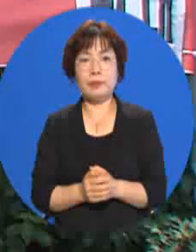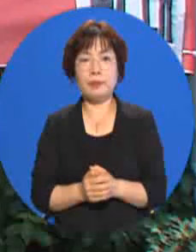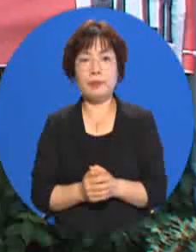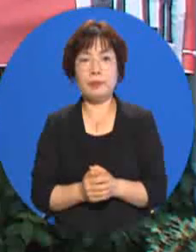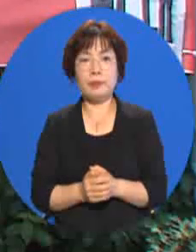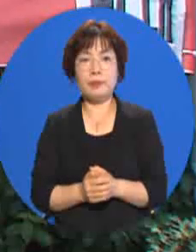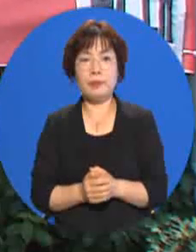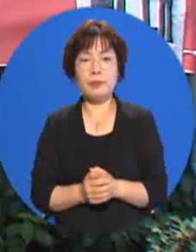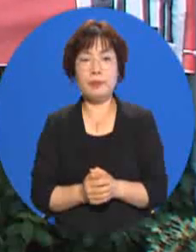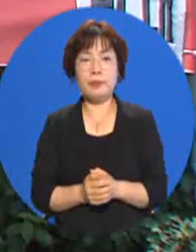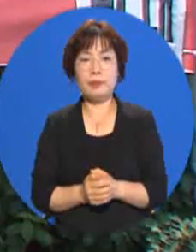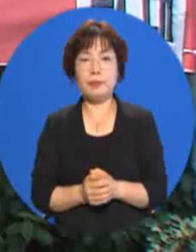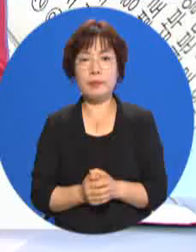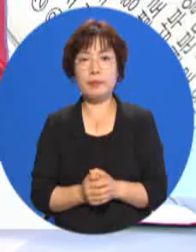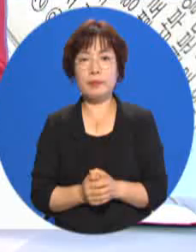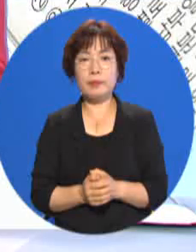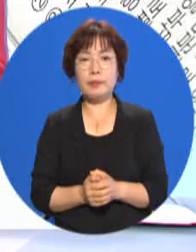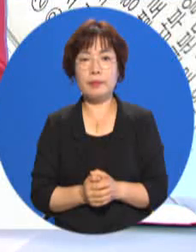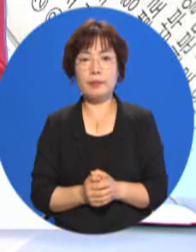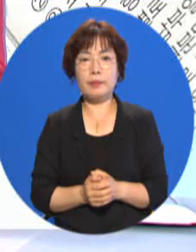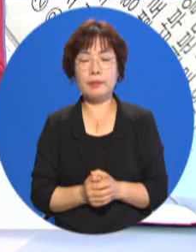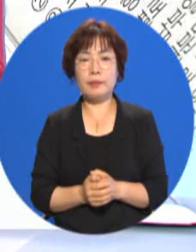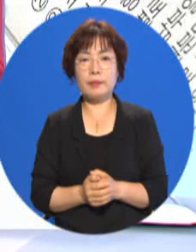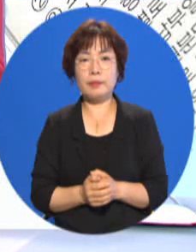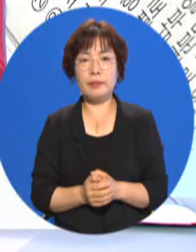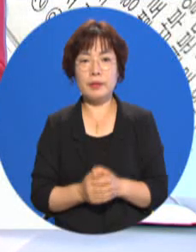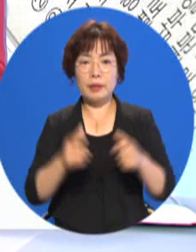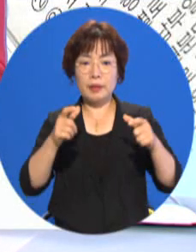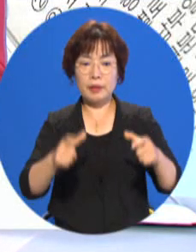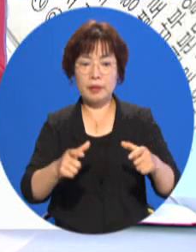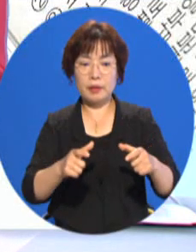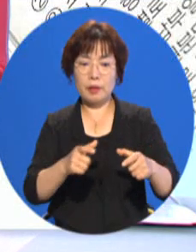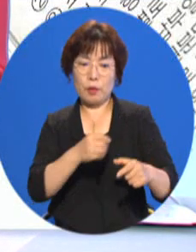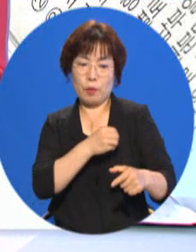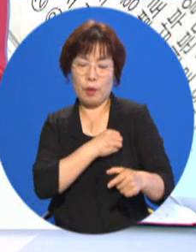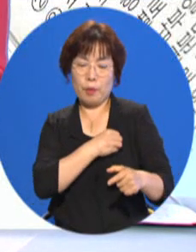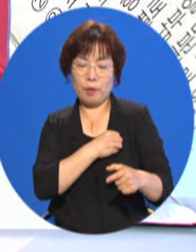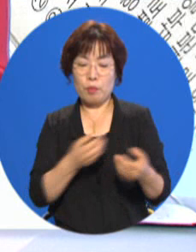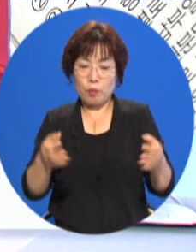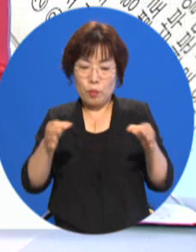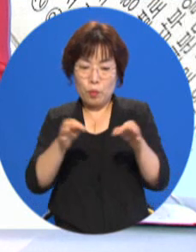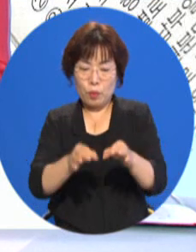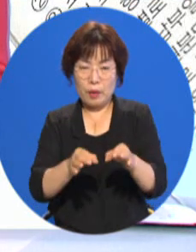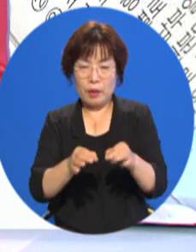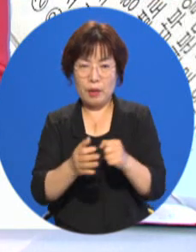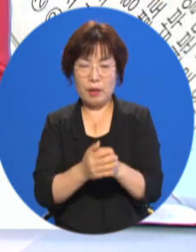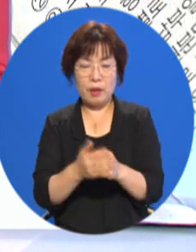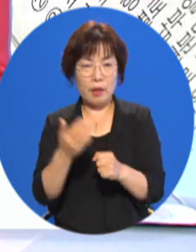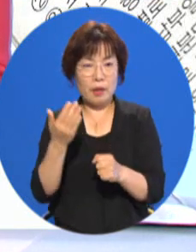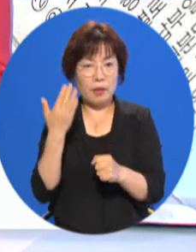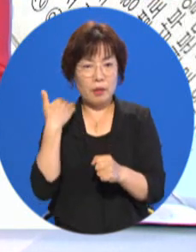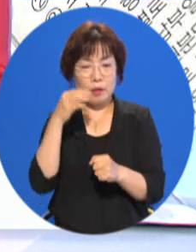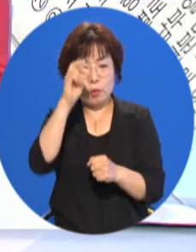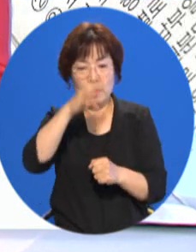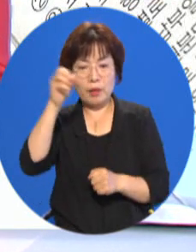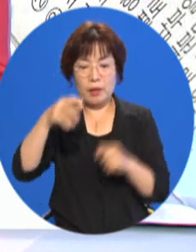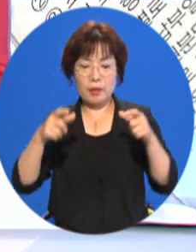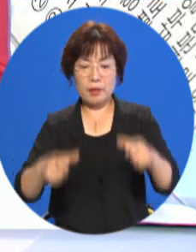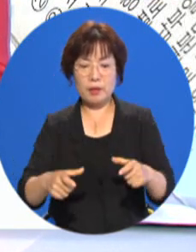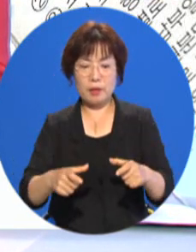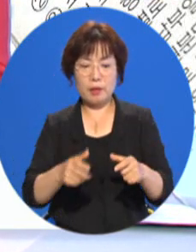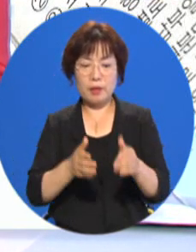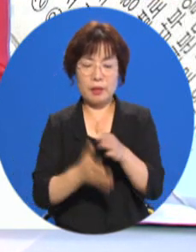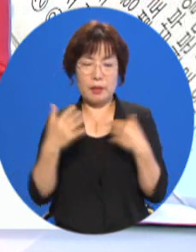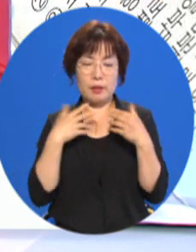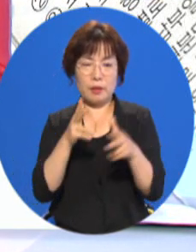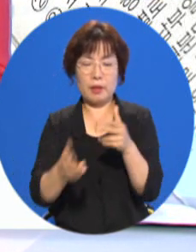뉴스 문형철입니다. 네, 지역주택조합 아파트 아시죠? 얼마 전 광양에서는 처음으로 시가 사업